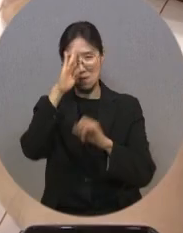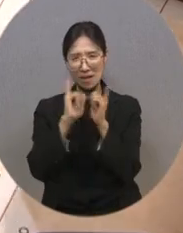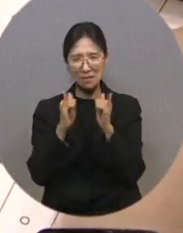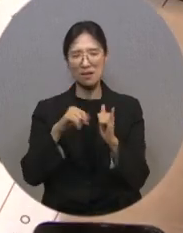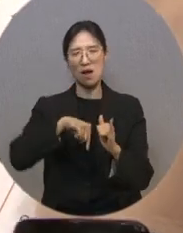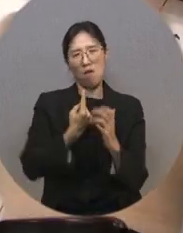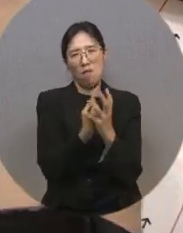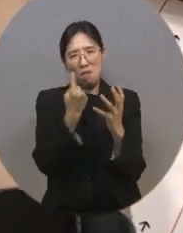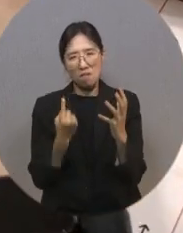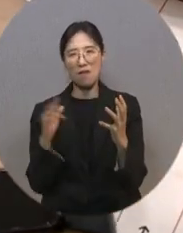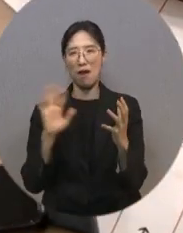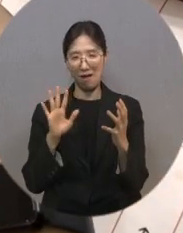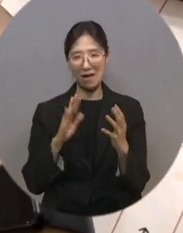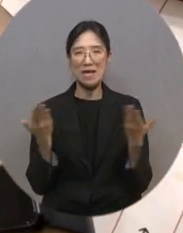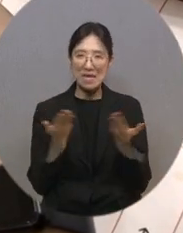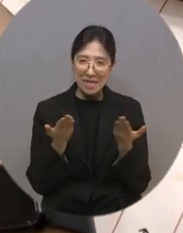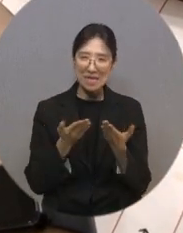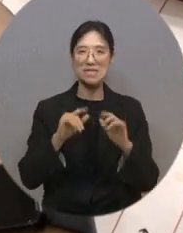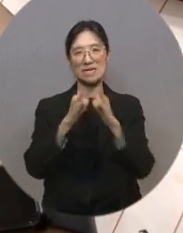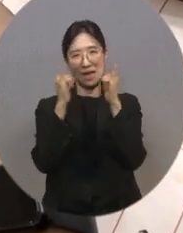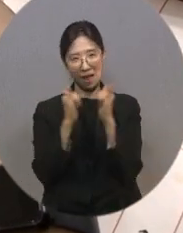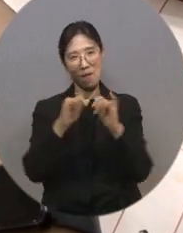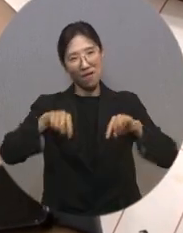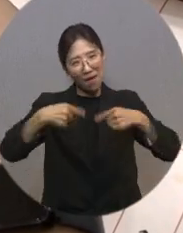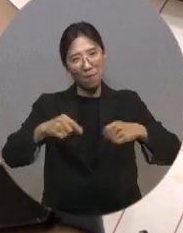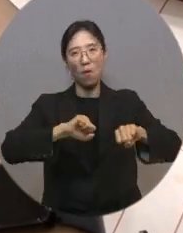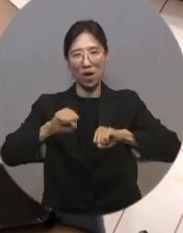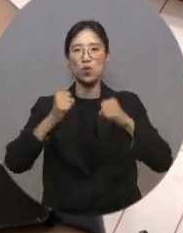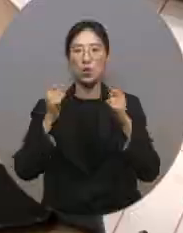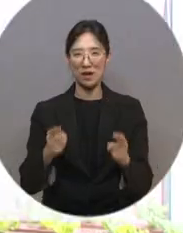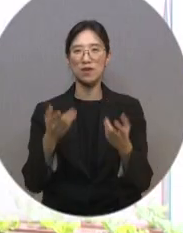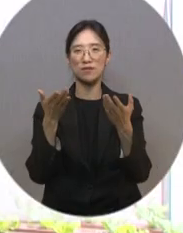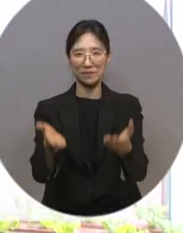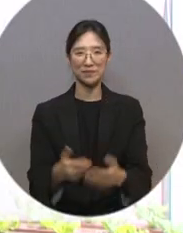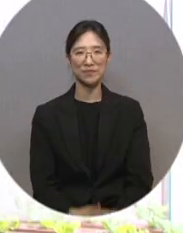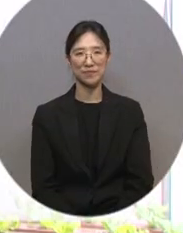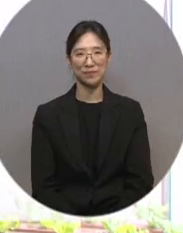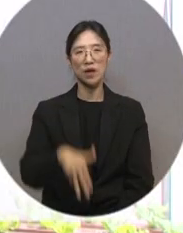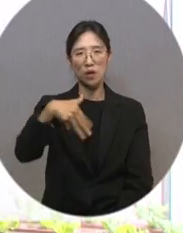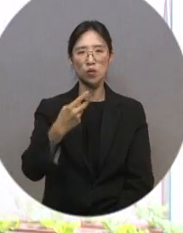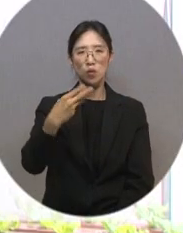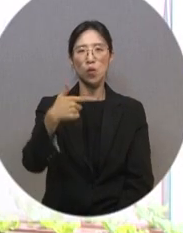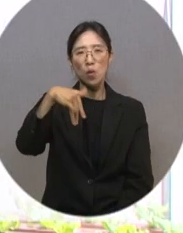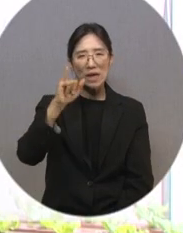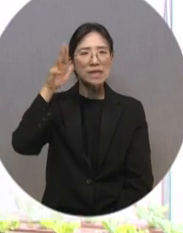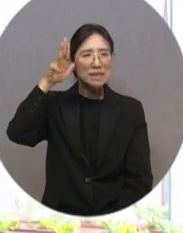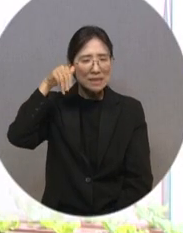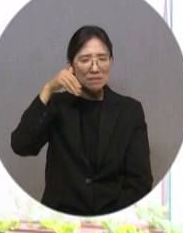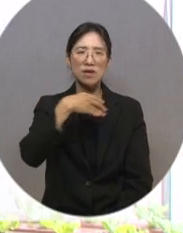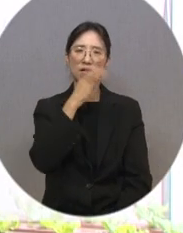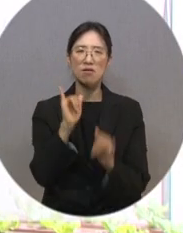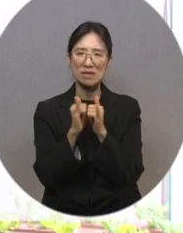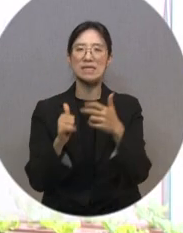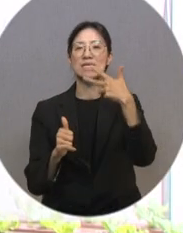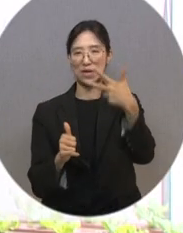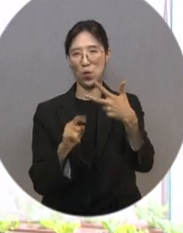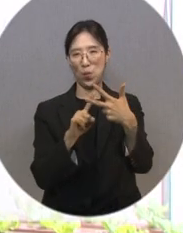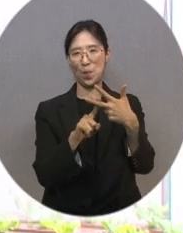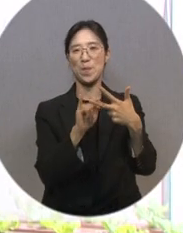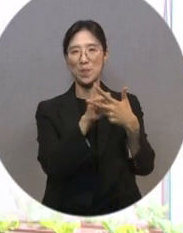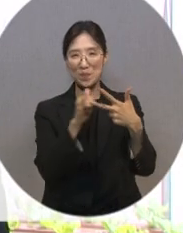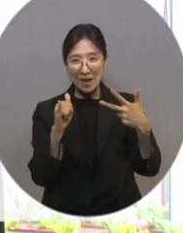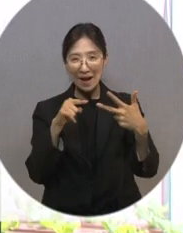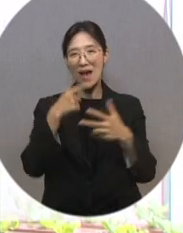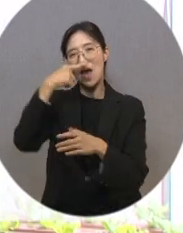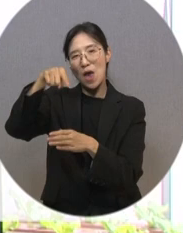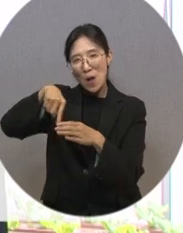막고 일자리와 사회활동 참여 기회를 제공합니다. 초록이 치매를 앓고 있는 어르신 7분을 저희가